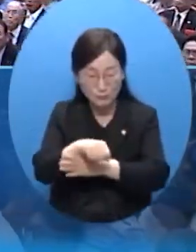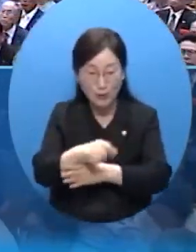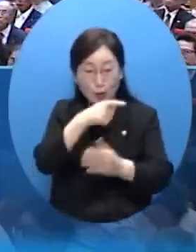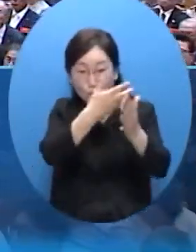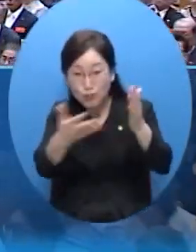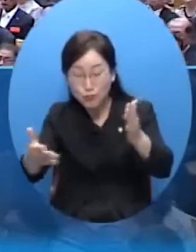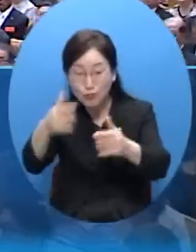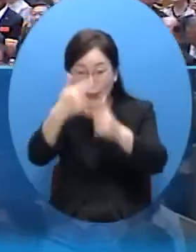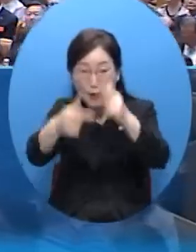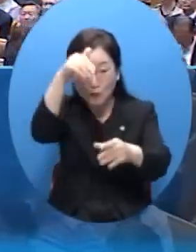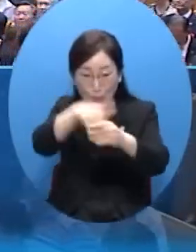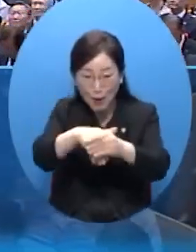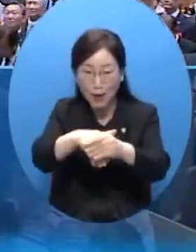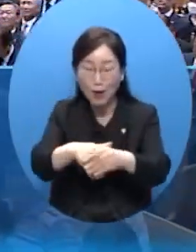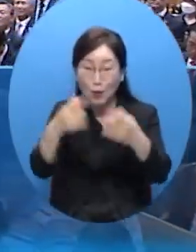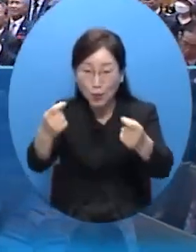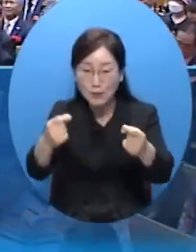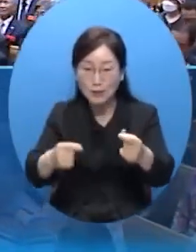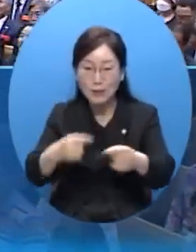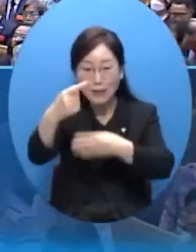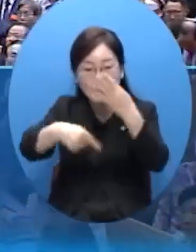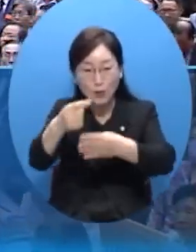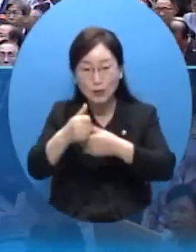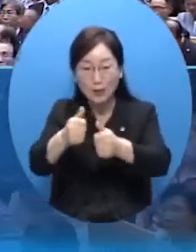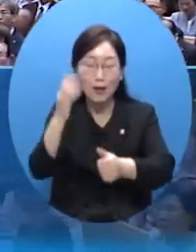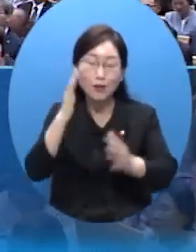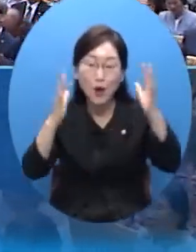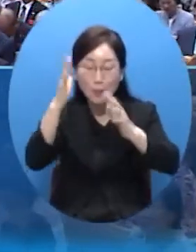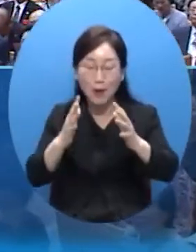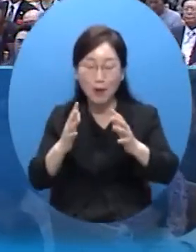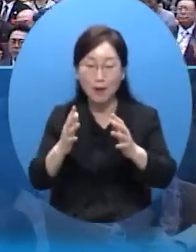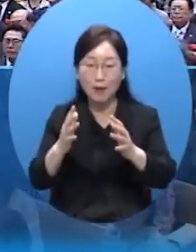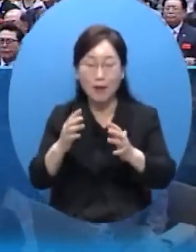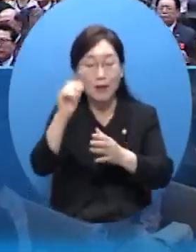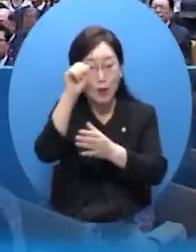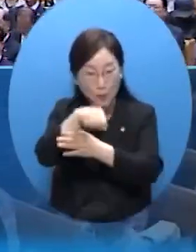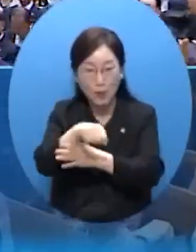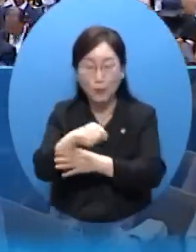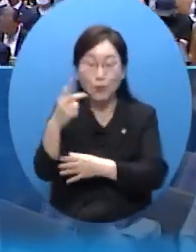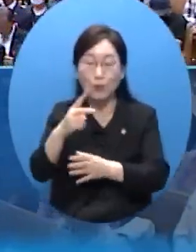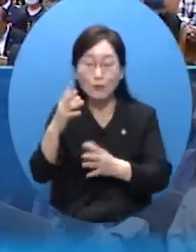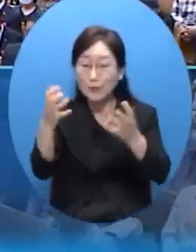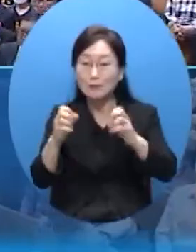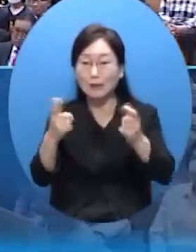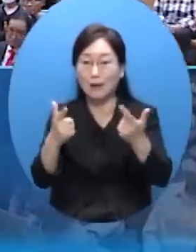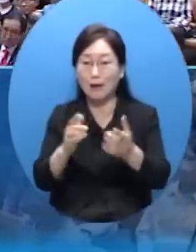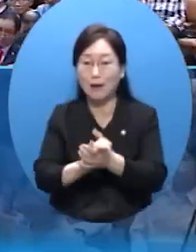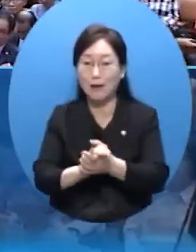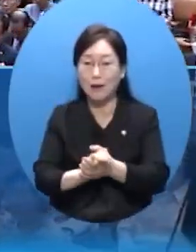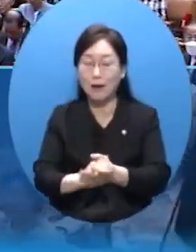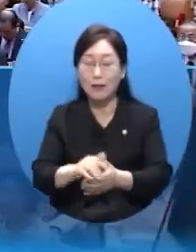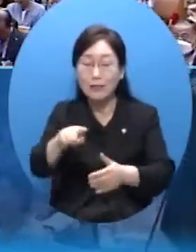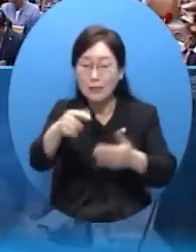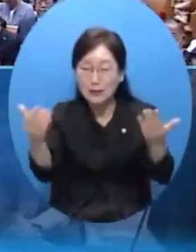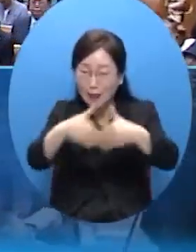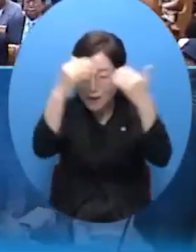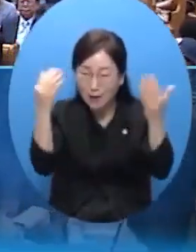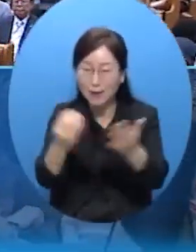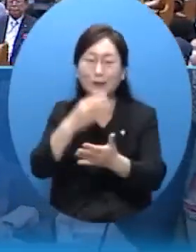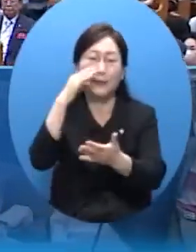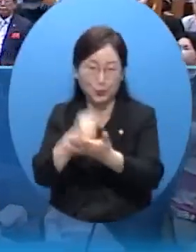시냇가에 심은 나무가 철을 따라 열매를 맺으며 그 잎사귀가 마르지 아니함 같으니 그가 하는 모든 일이 다